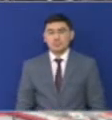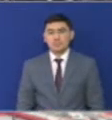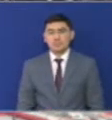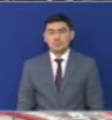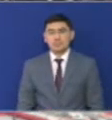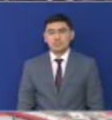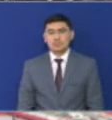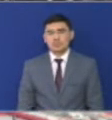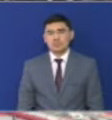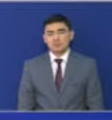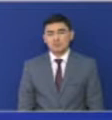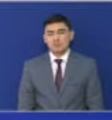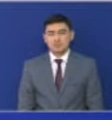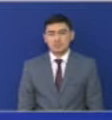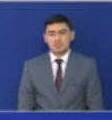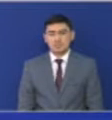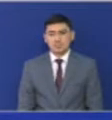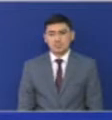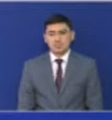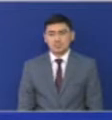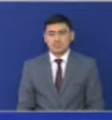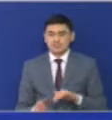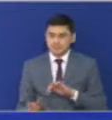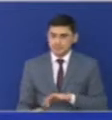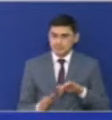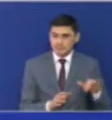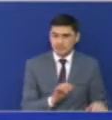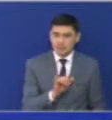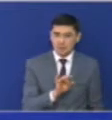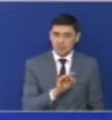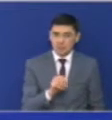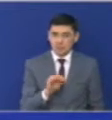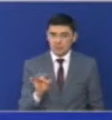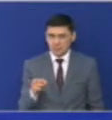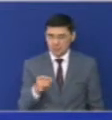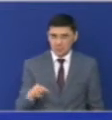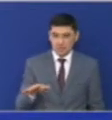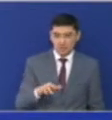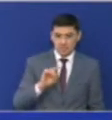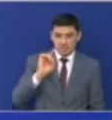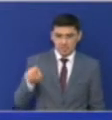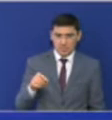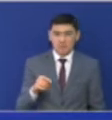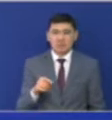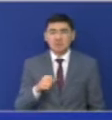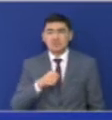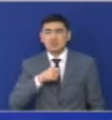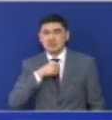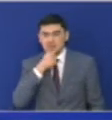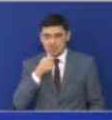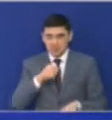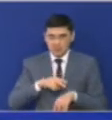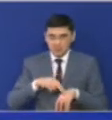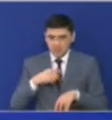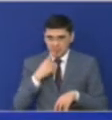Айткалиев, телеканал «Семей». К другим новостям. В Уржарском районе задержан старший лейтенант военной полиции за провоз огнестрельного